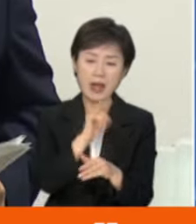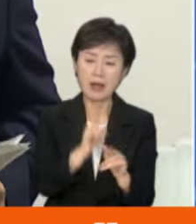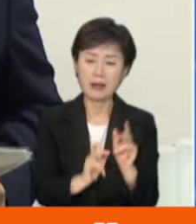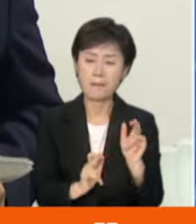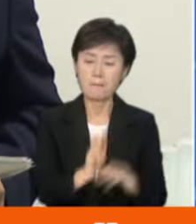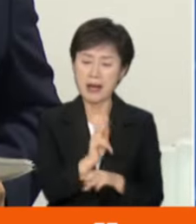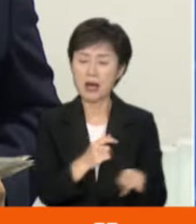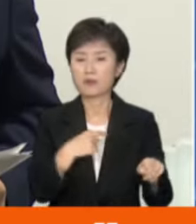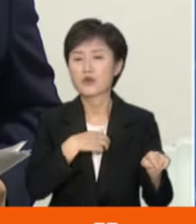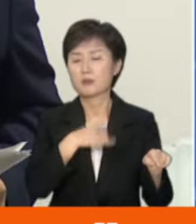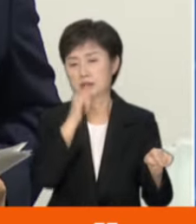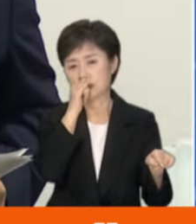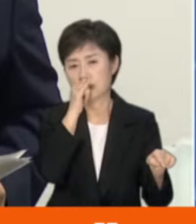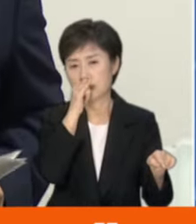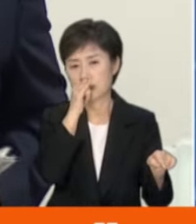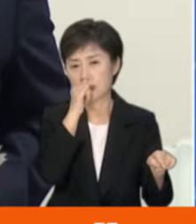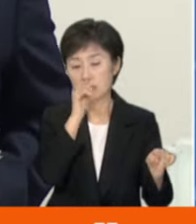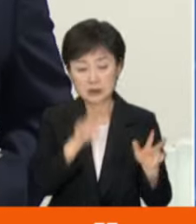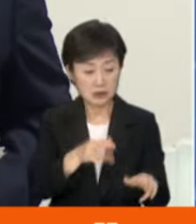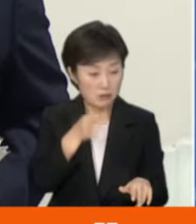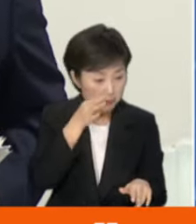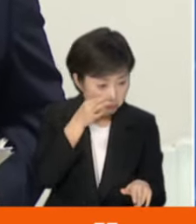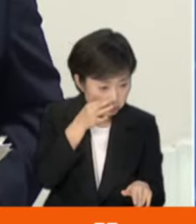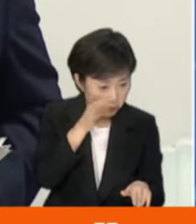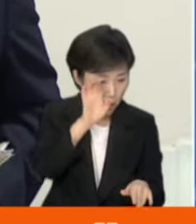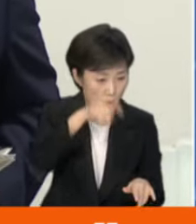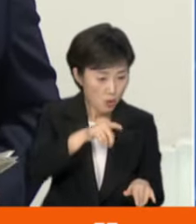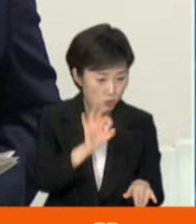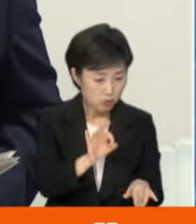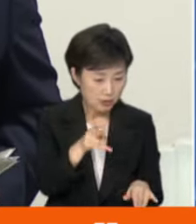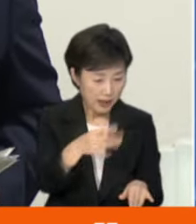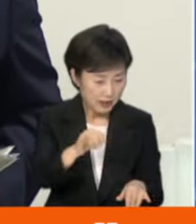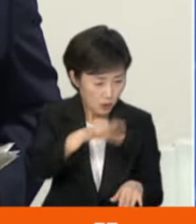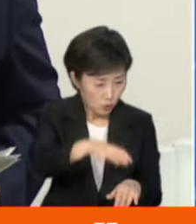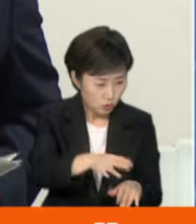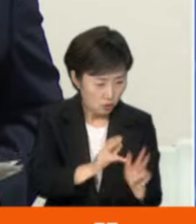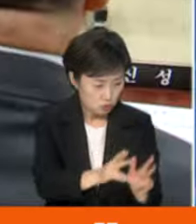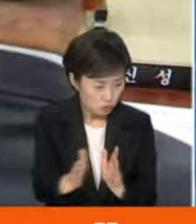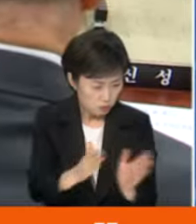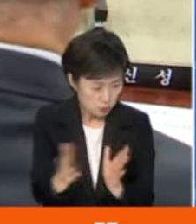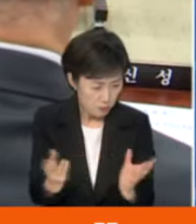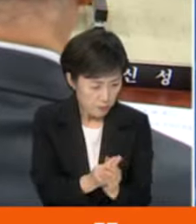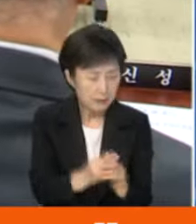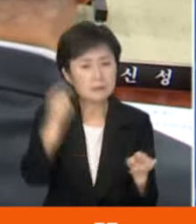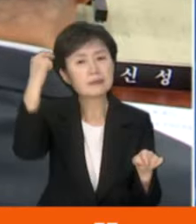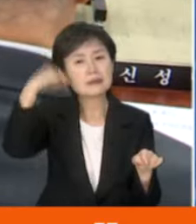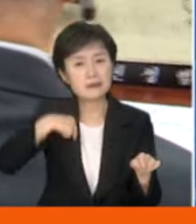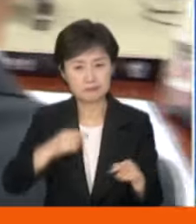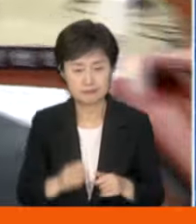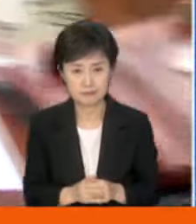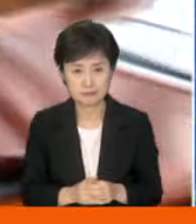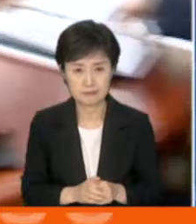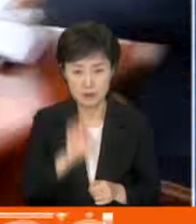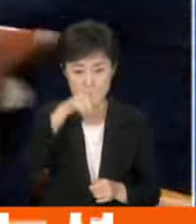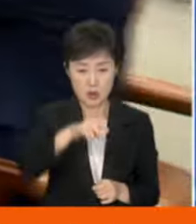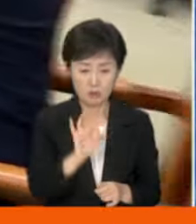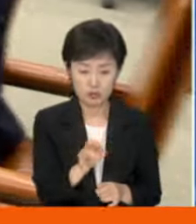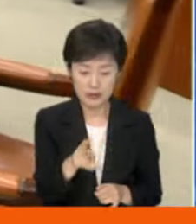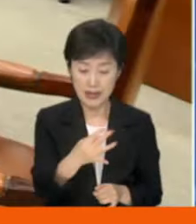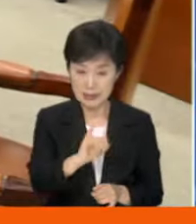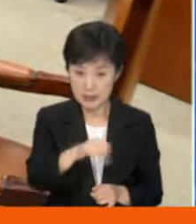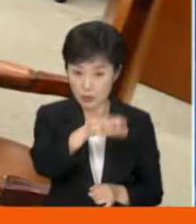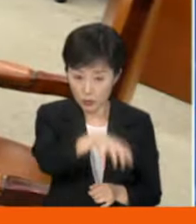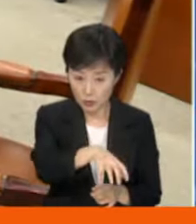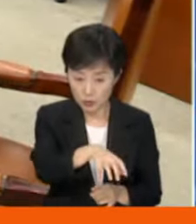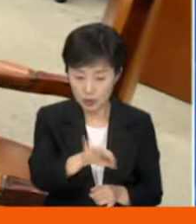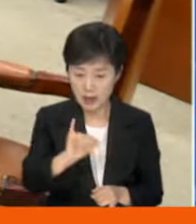시도할 것이라며 현재 풍계리내 핵실험장의 내부 준비는 끝낸 것으로 보인다고 평가했습니다. 풍계리 핵실험장과